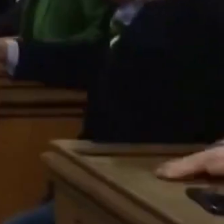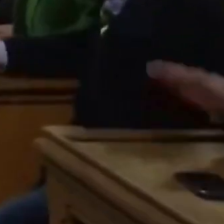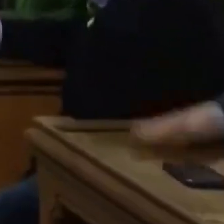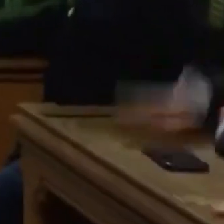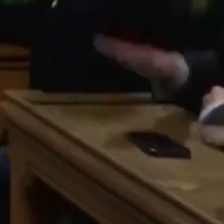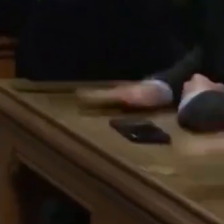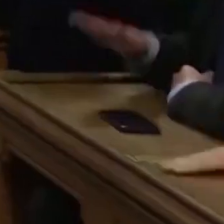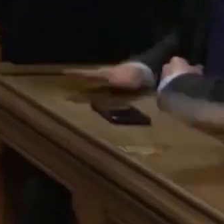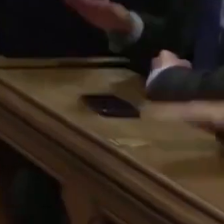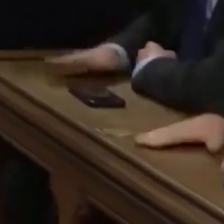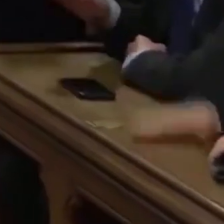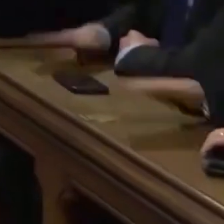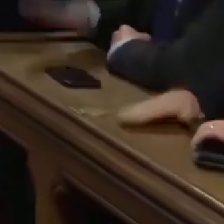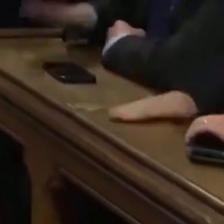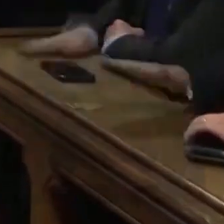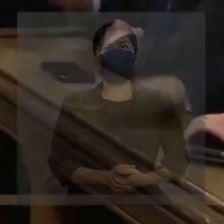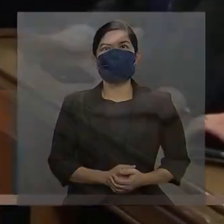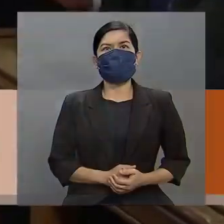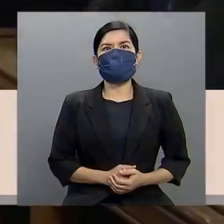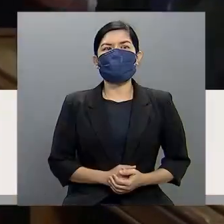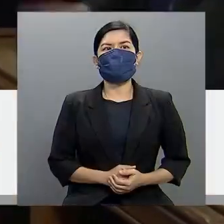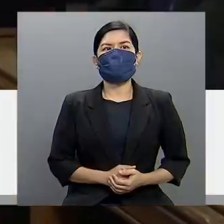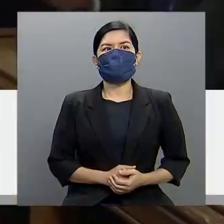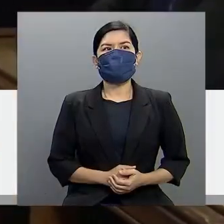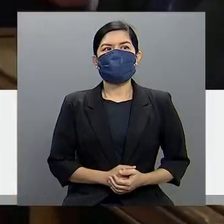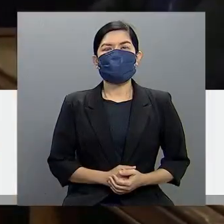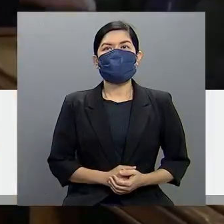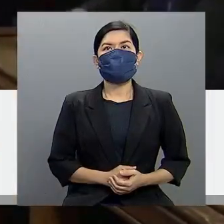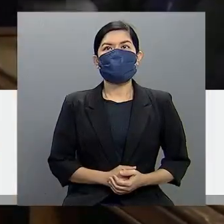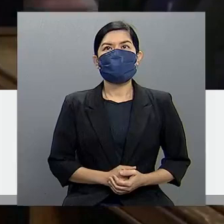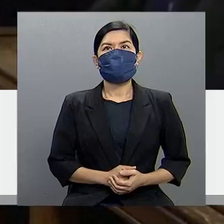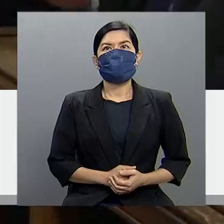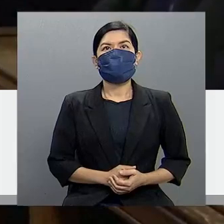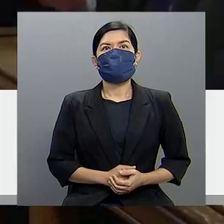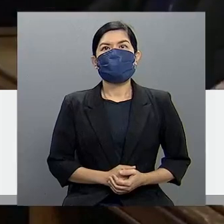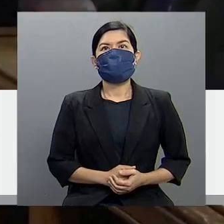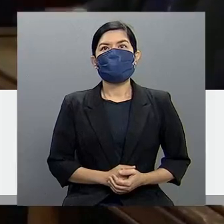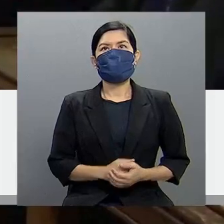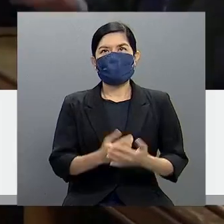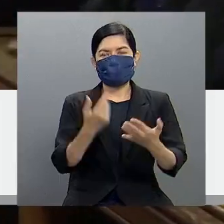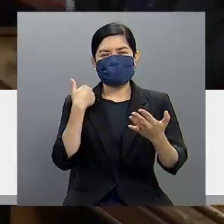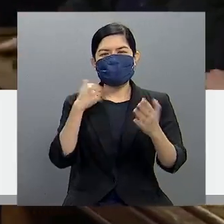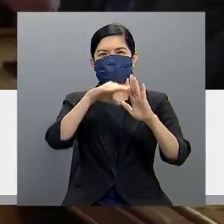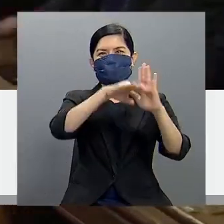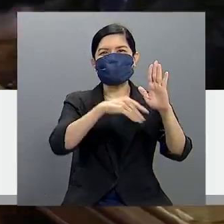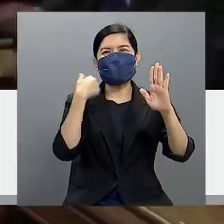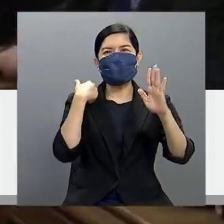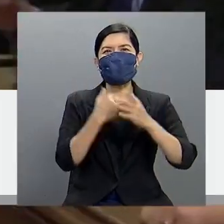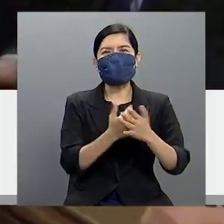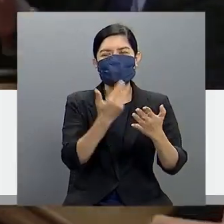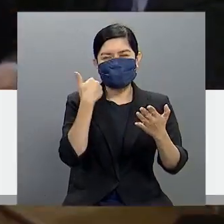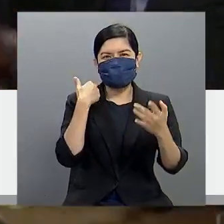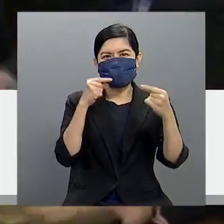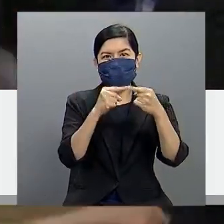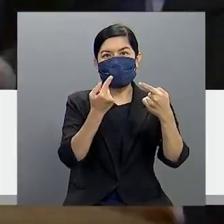ส.ส.พรรคคอนเซอร์เวทีฟแสดงความยินดีนะคะหลังจากการที่ลูกพรรคมีมติ211ต่อ